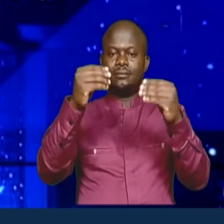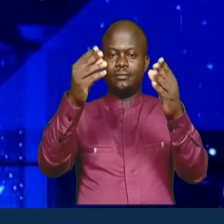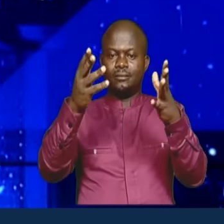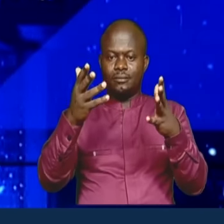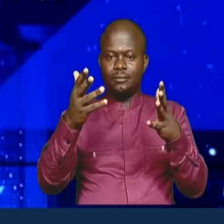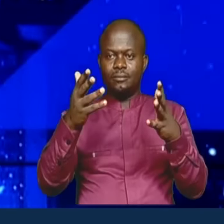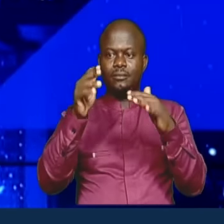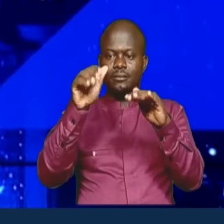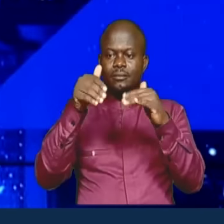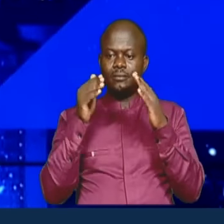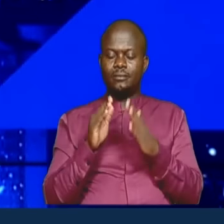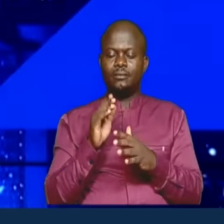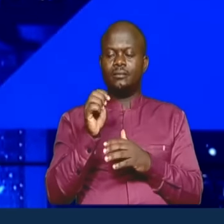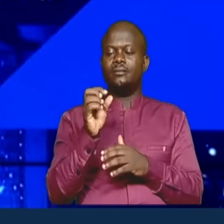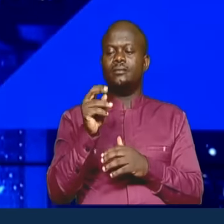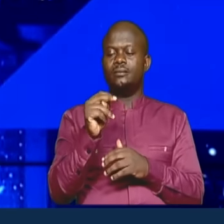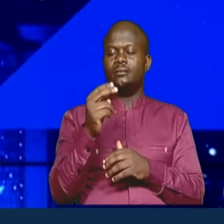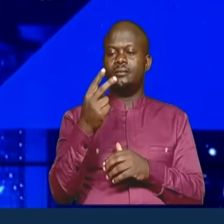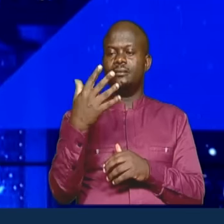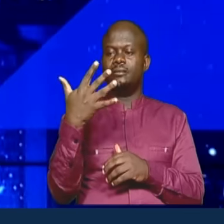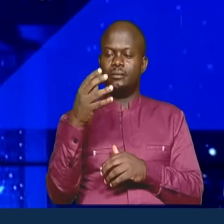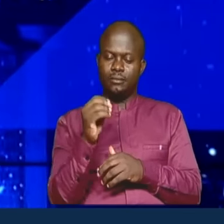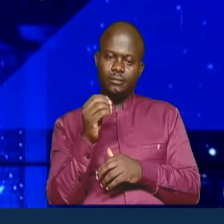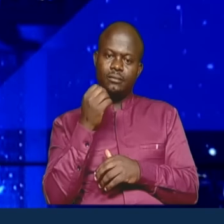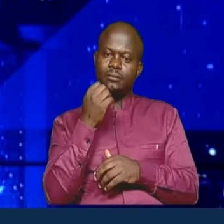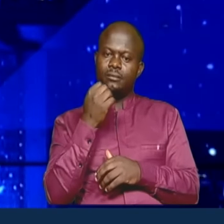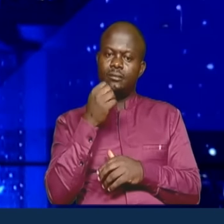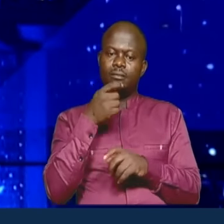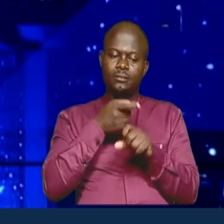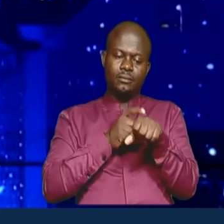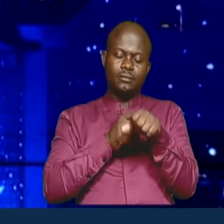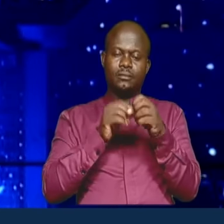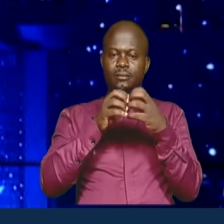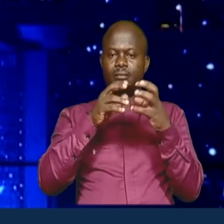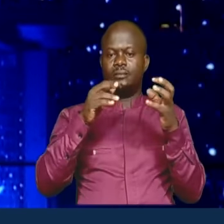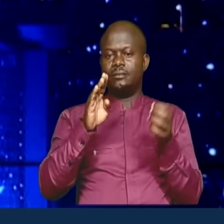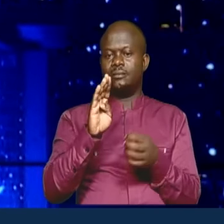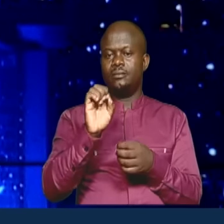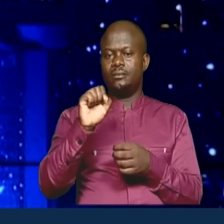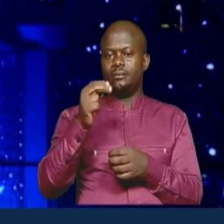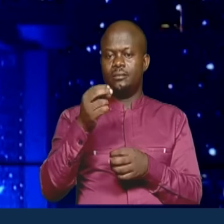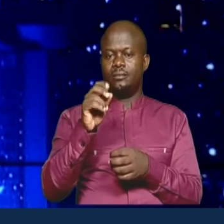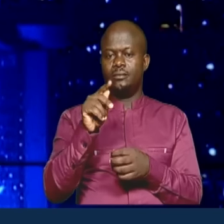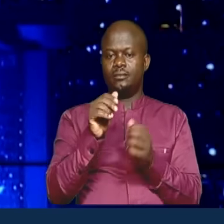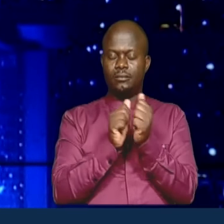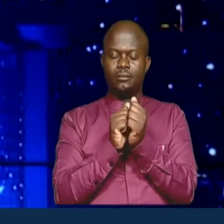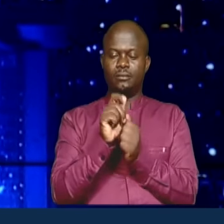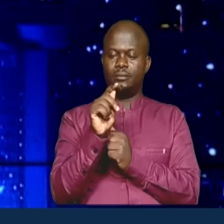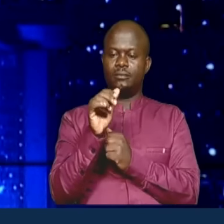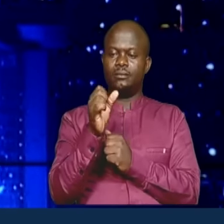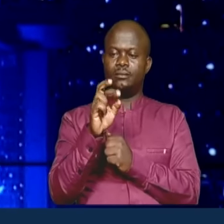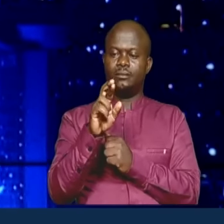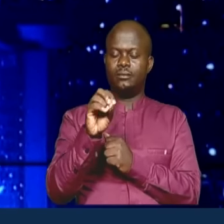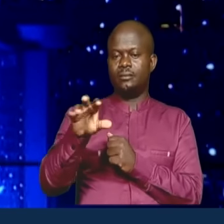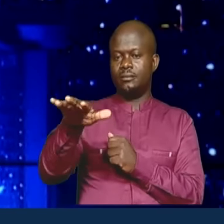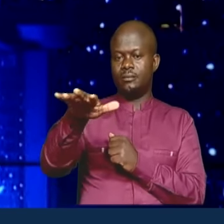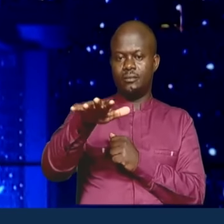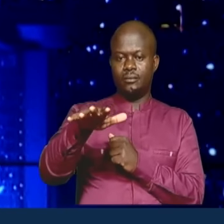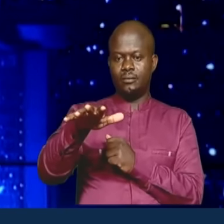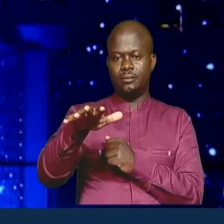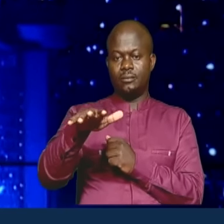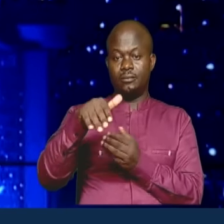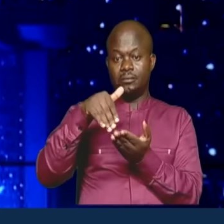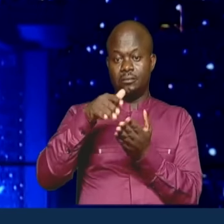zisaga 250 z'ibirayi ziri gutuburirwa mu mirenge ya Bushoki na Kisaro muri ako karere. Theogene